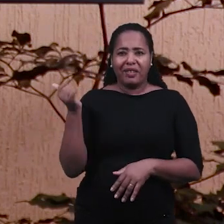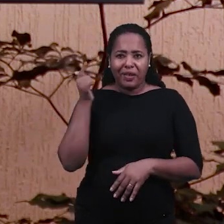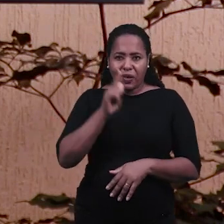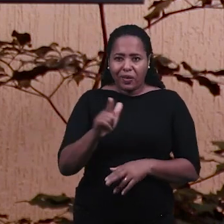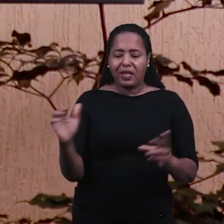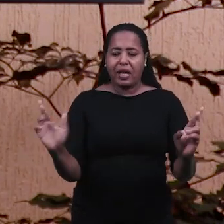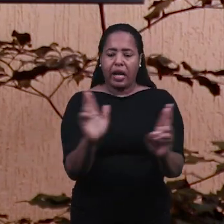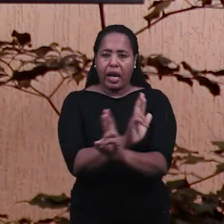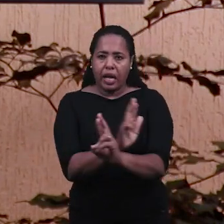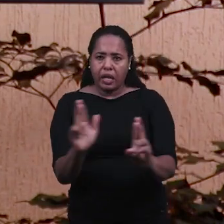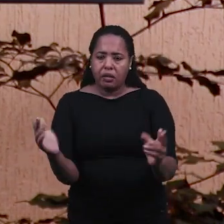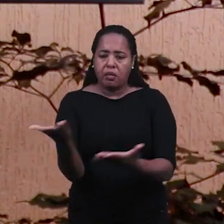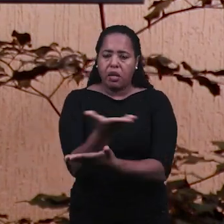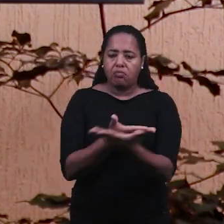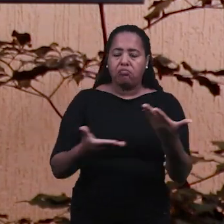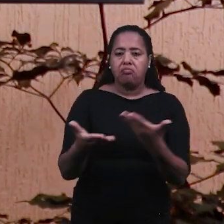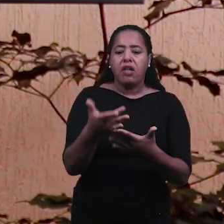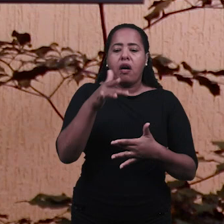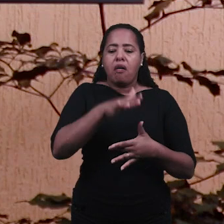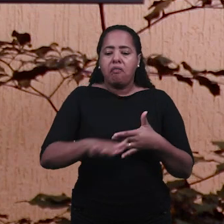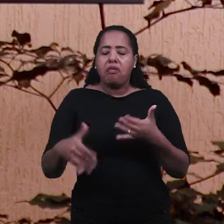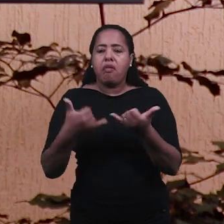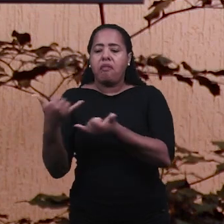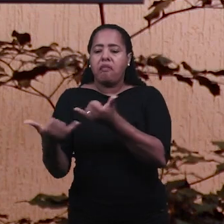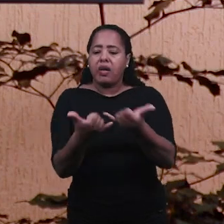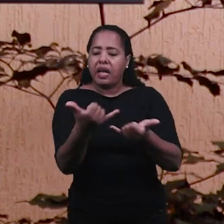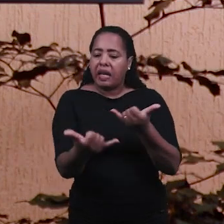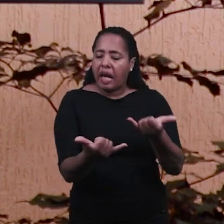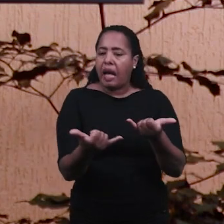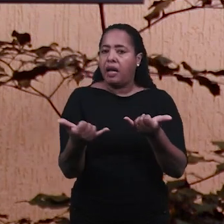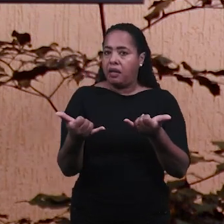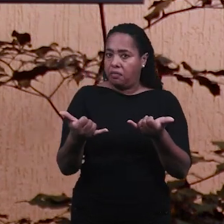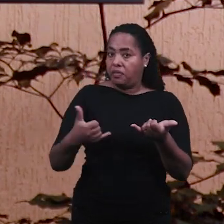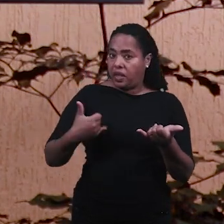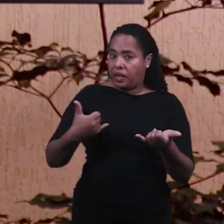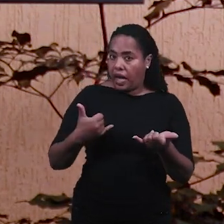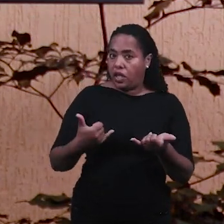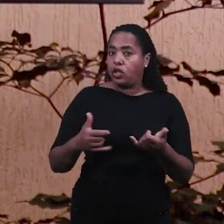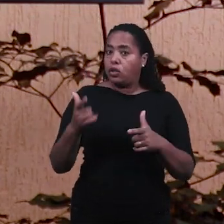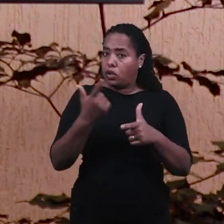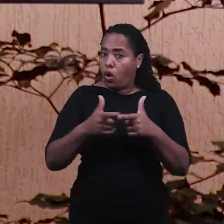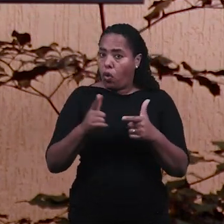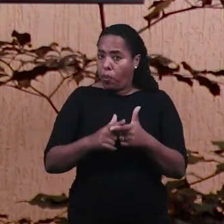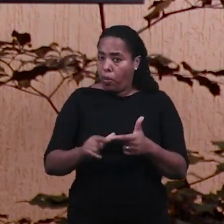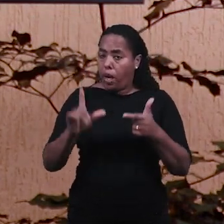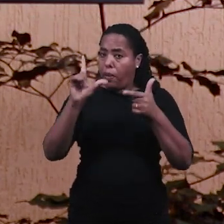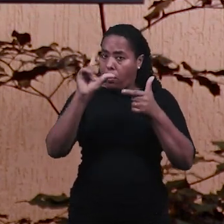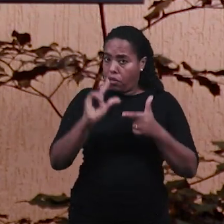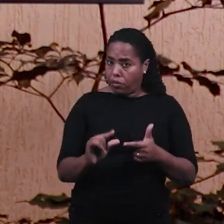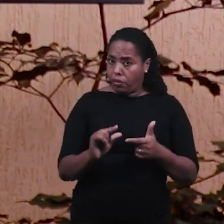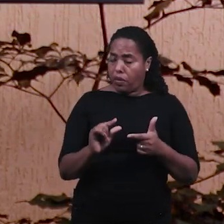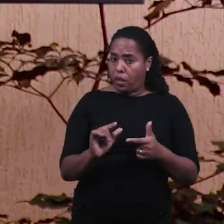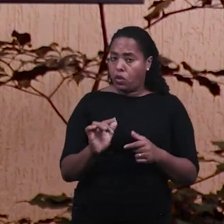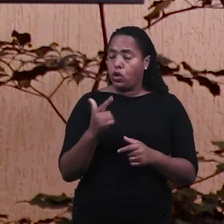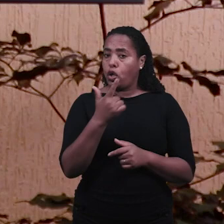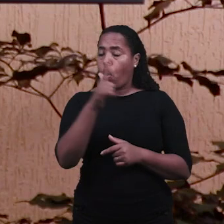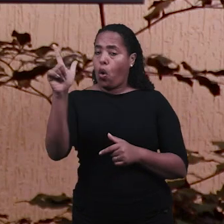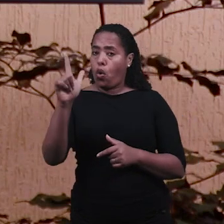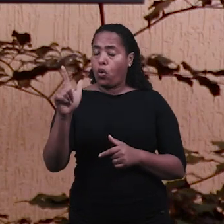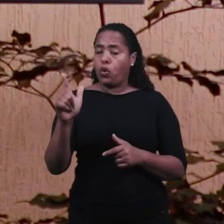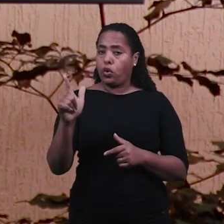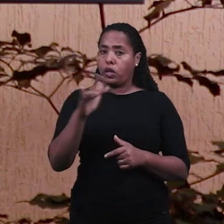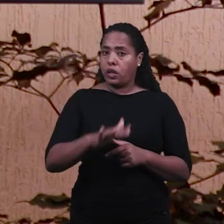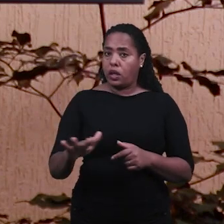à jouer avec les enfants de son âge, donc nous avons un problème plus petit que celui qui n'arrive pas